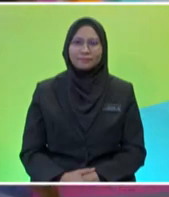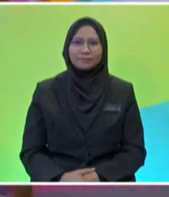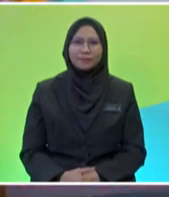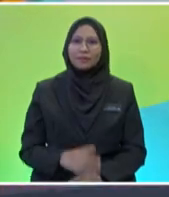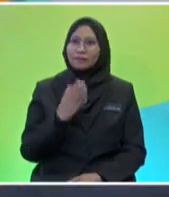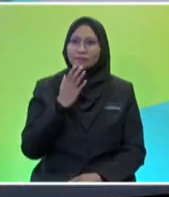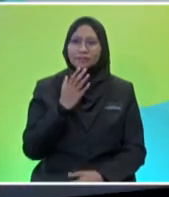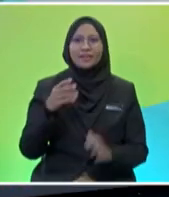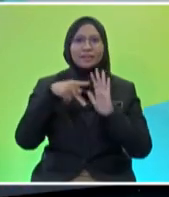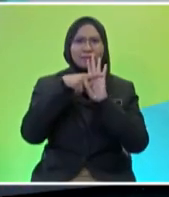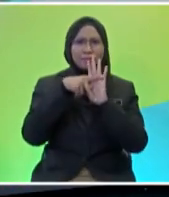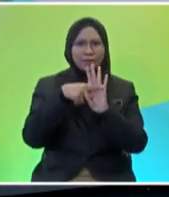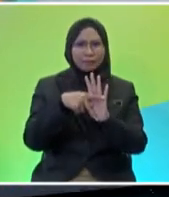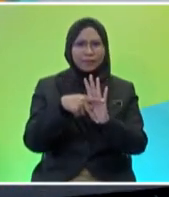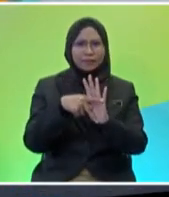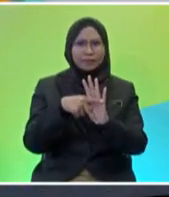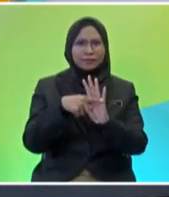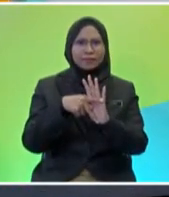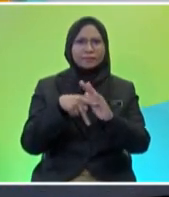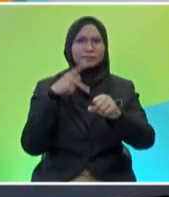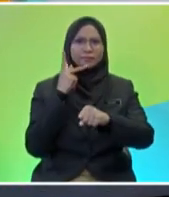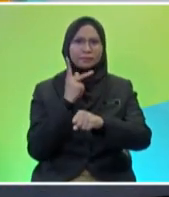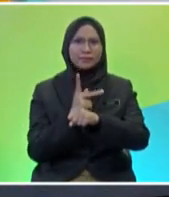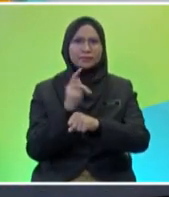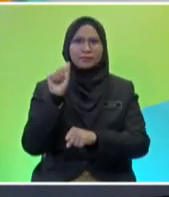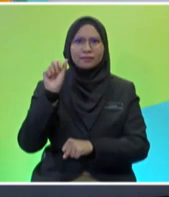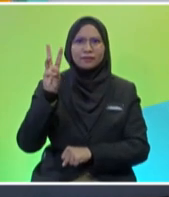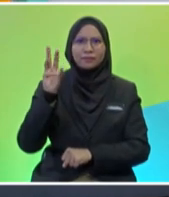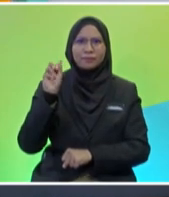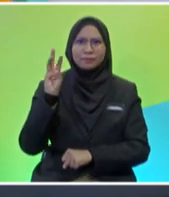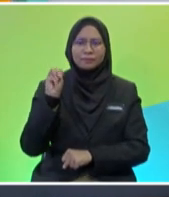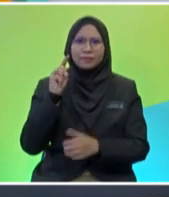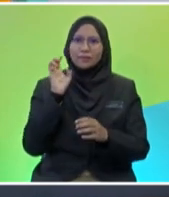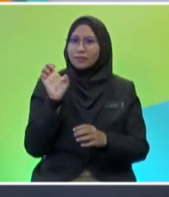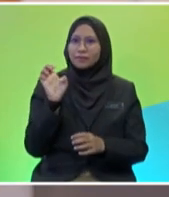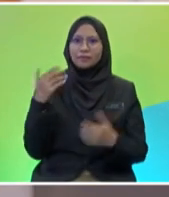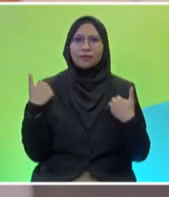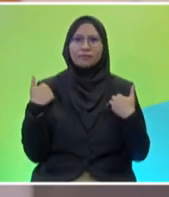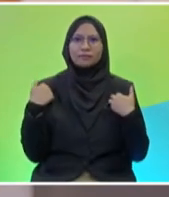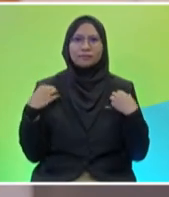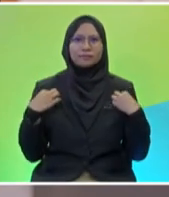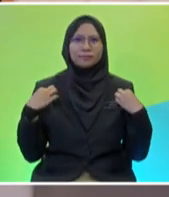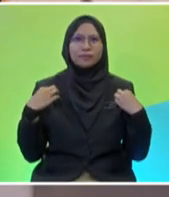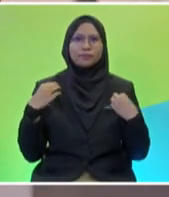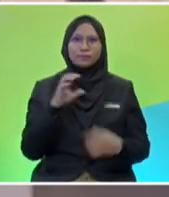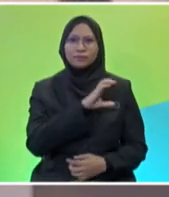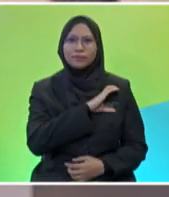pameran agency pernikmatan awam Eh ada baju polisi